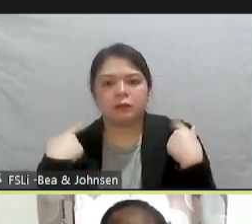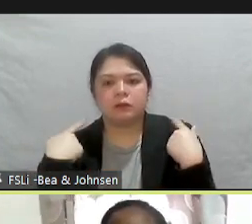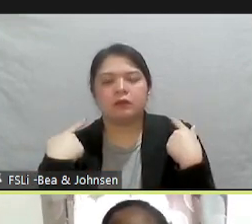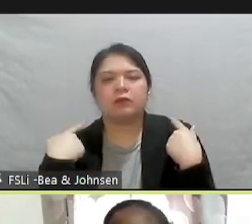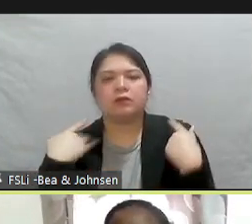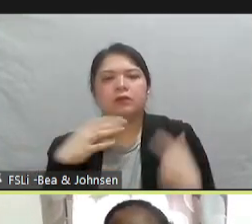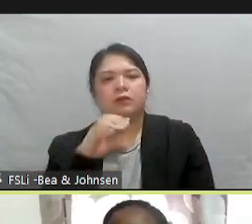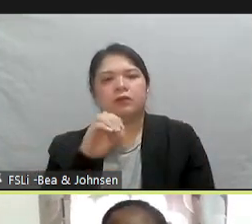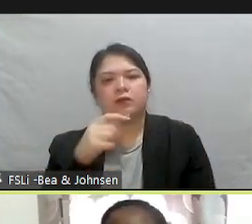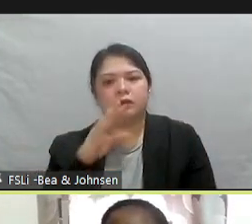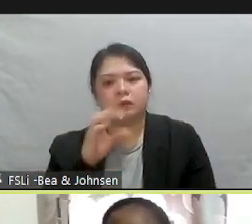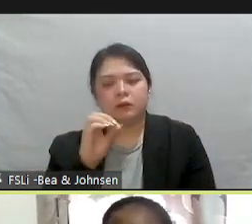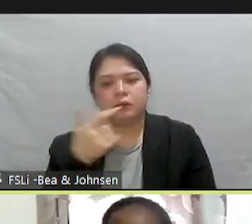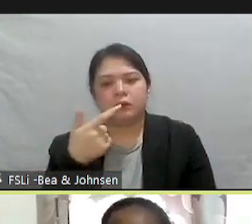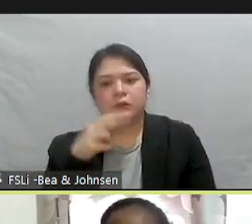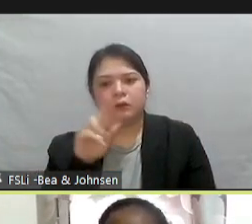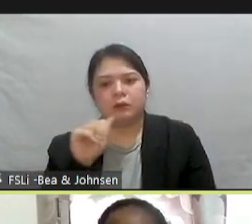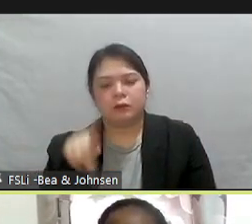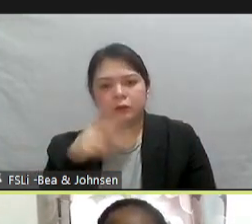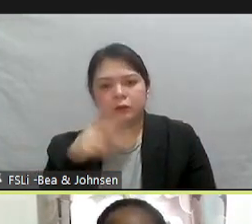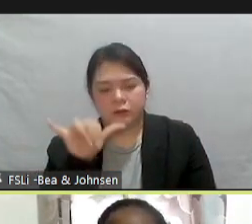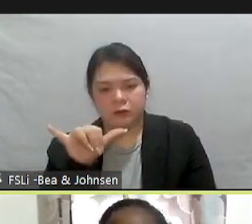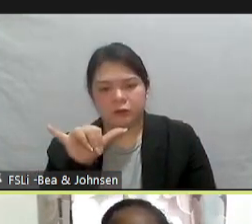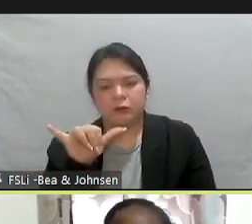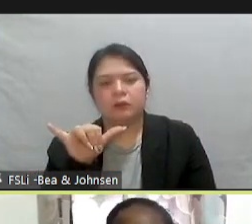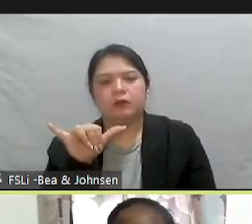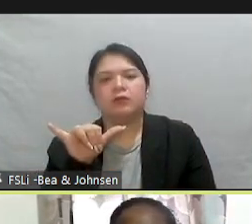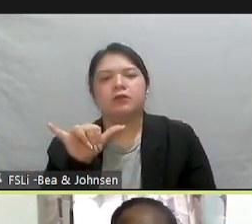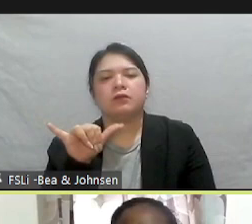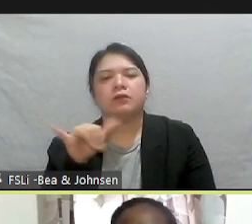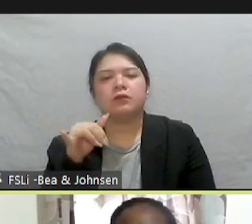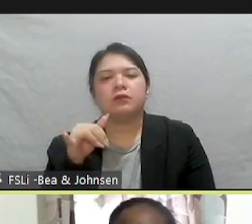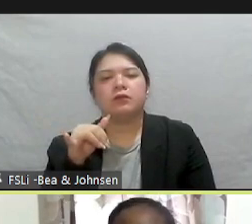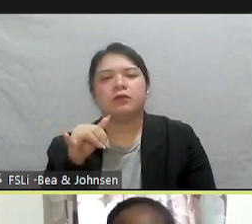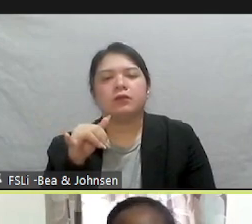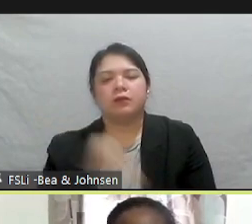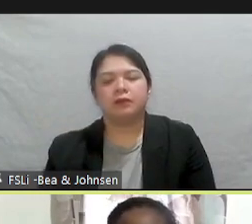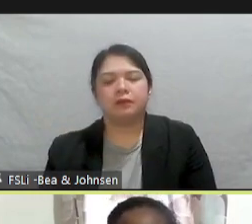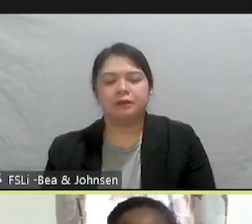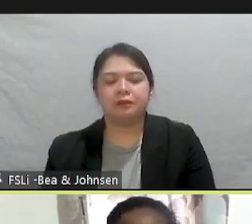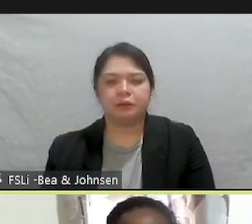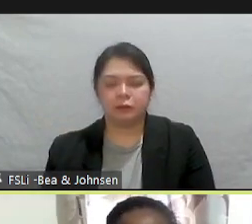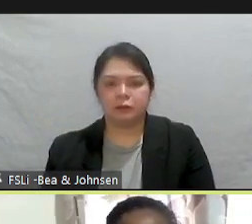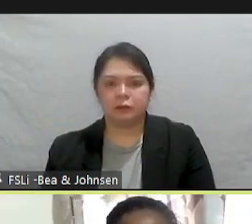photography at ng sa primer po, Sambal Botolan primer.